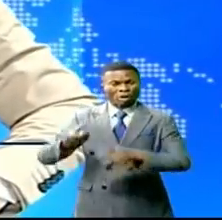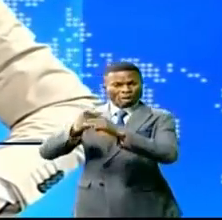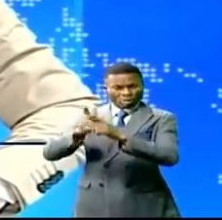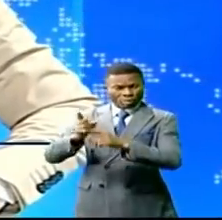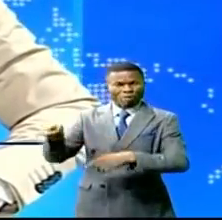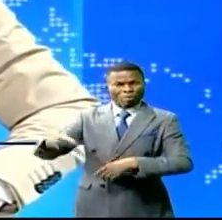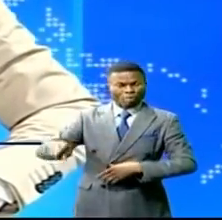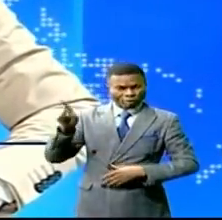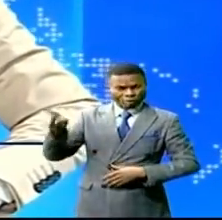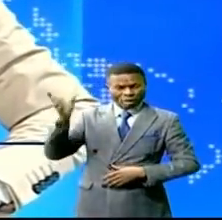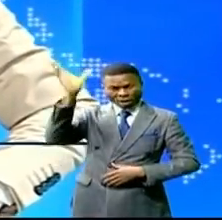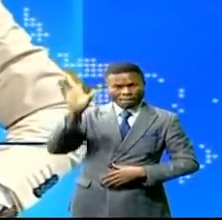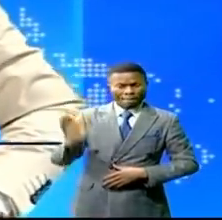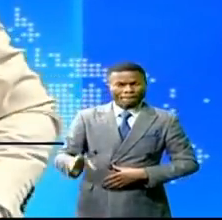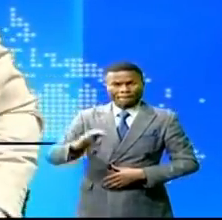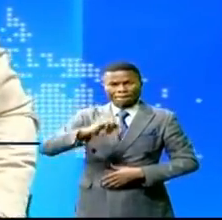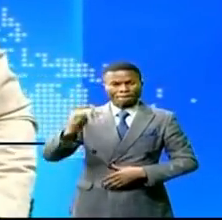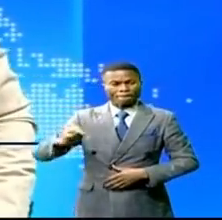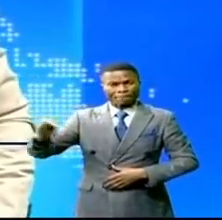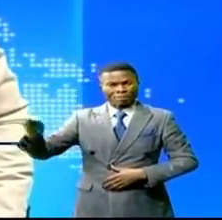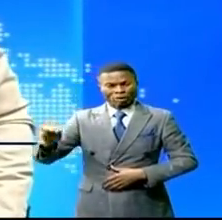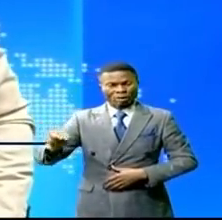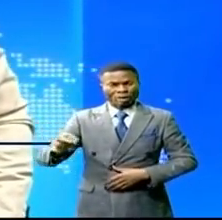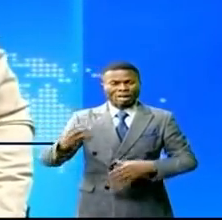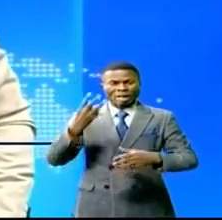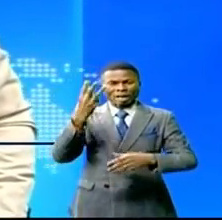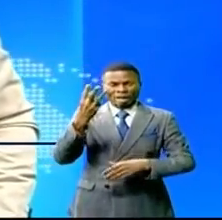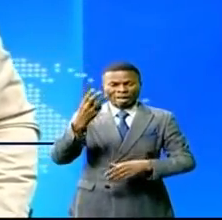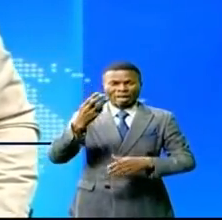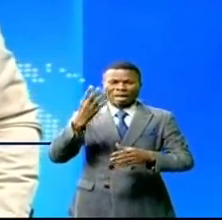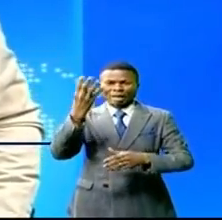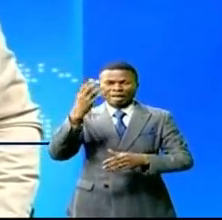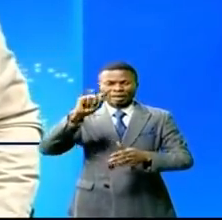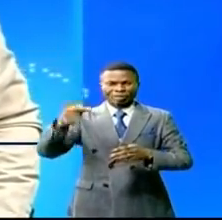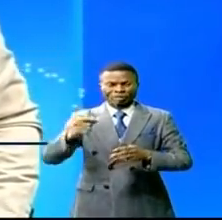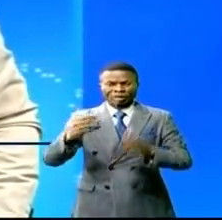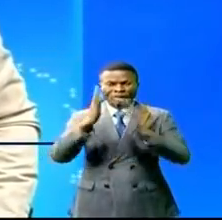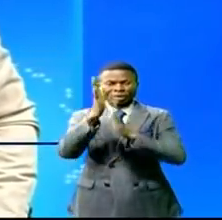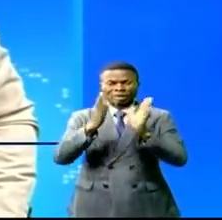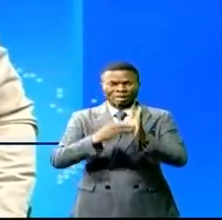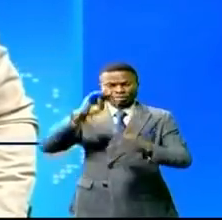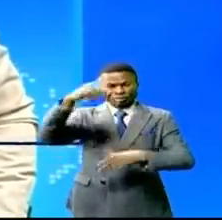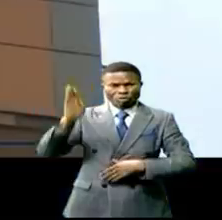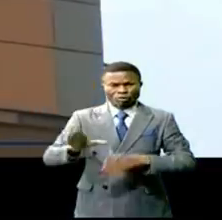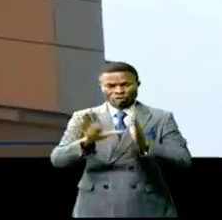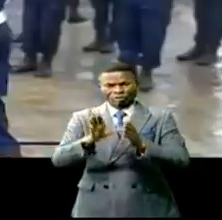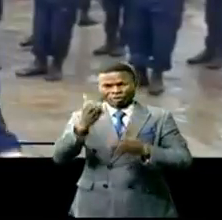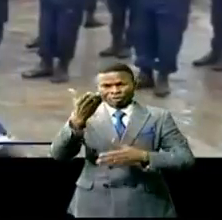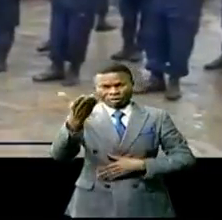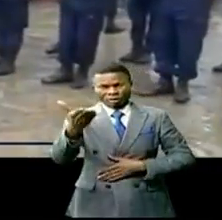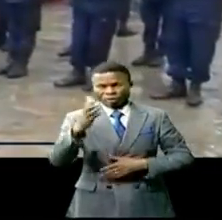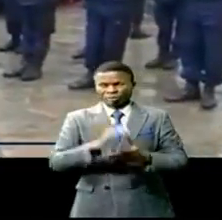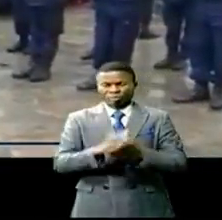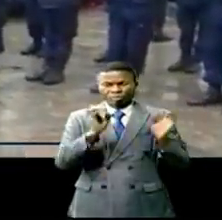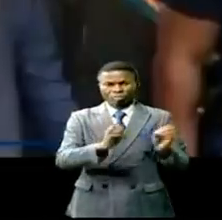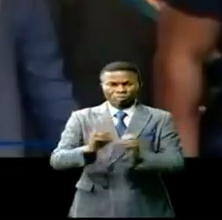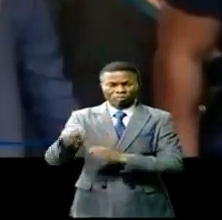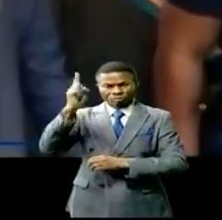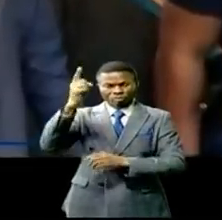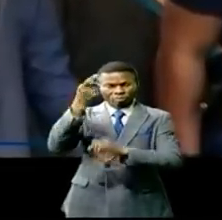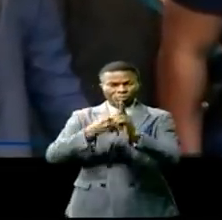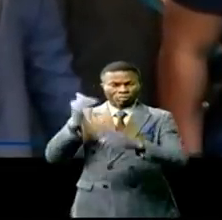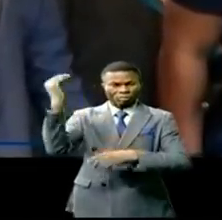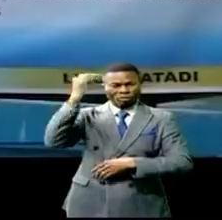être dans la province du maniema estimé à 99% reportage organisé le 1er décembre